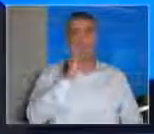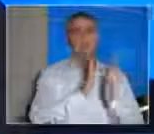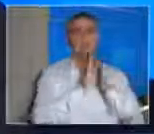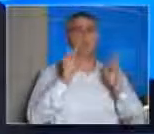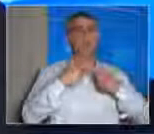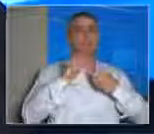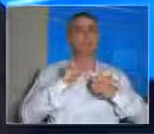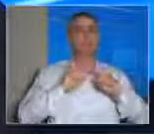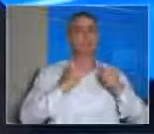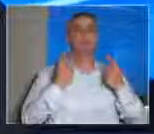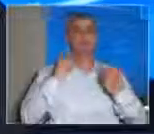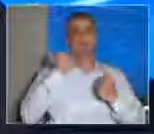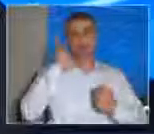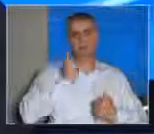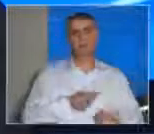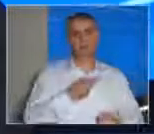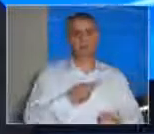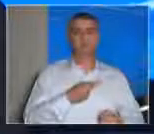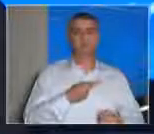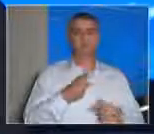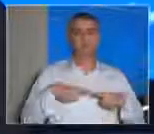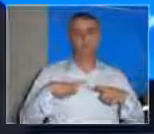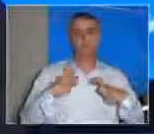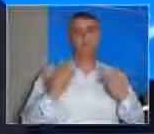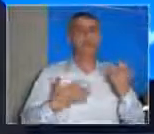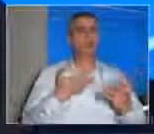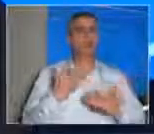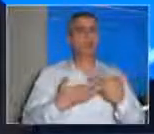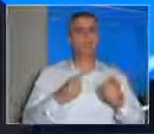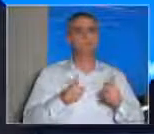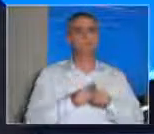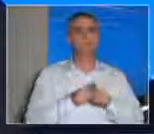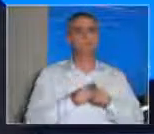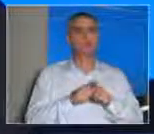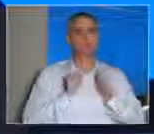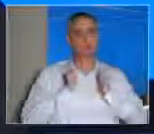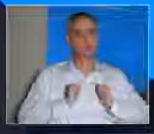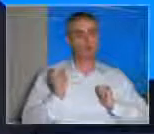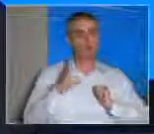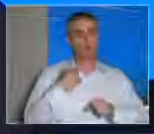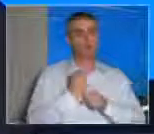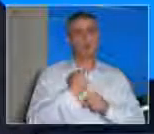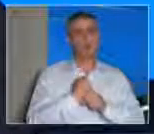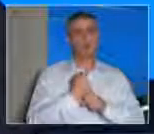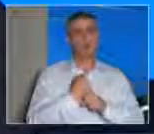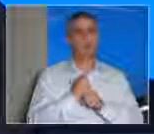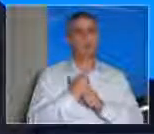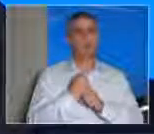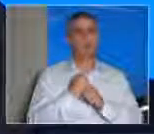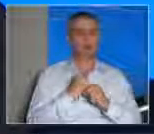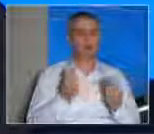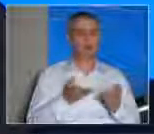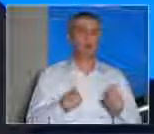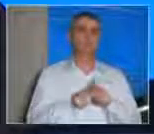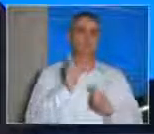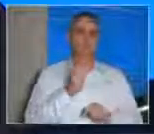ח"כים האחרים כן צריכים לחיות באיזושהי נינוחות, לבוא, לעבוד ולעשות את הדברים